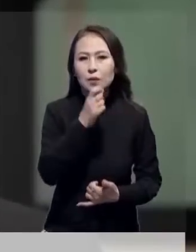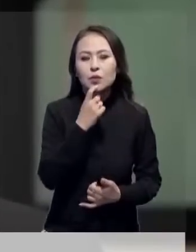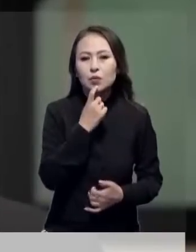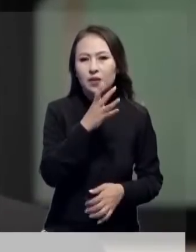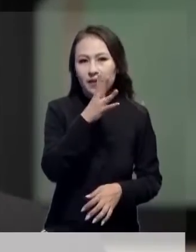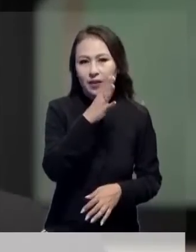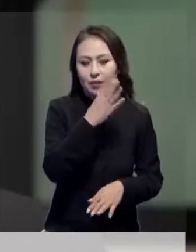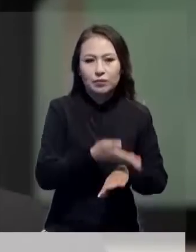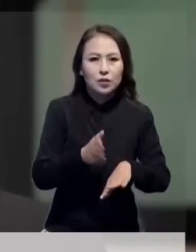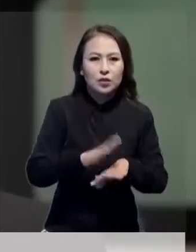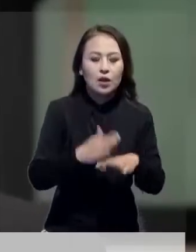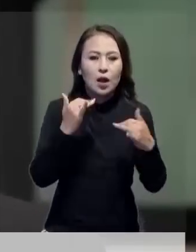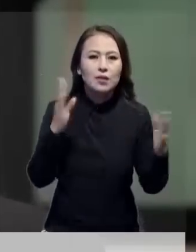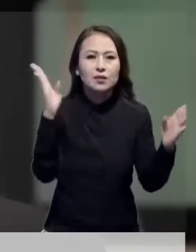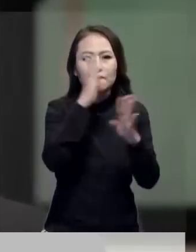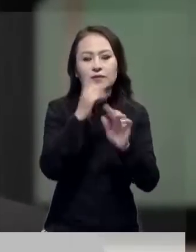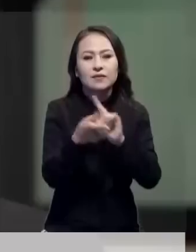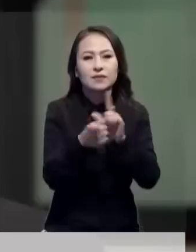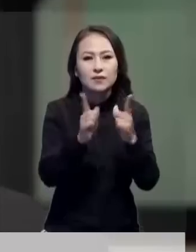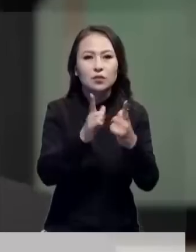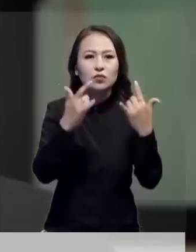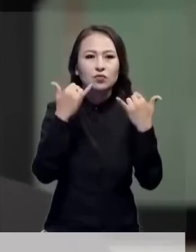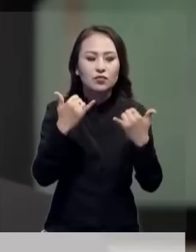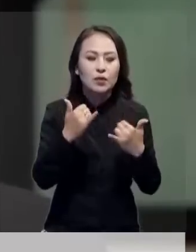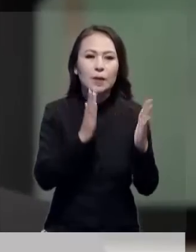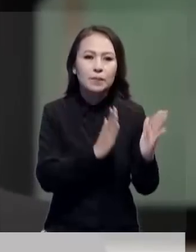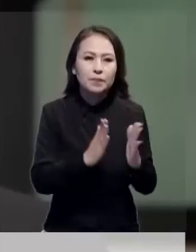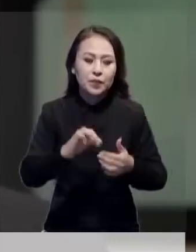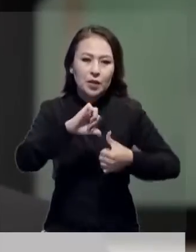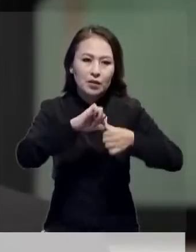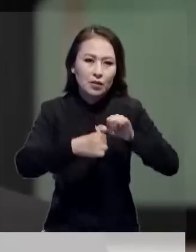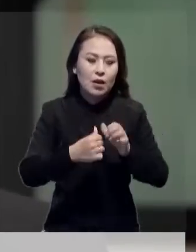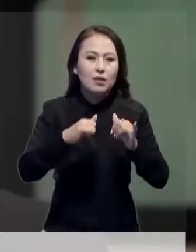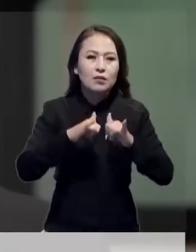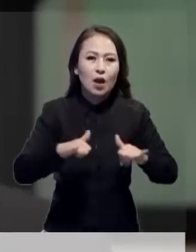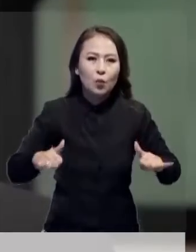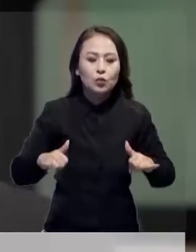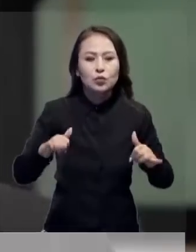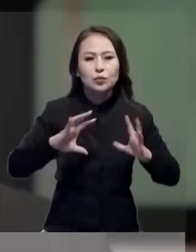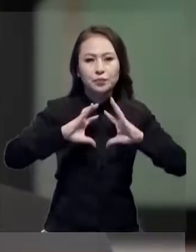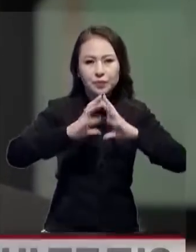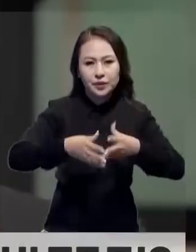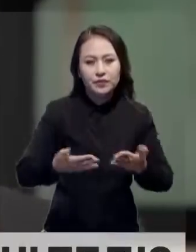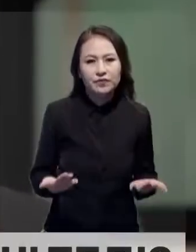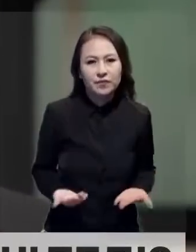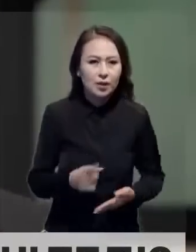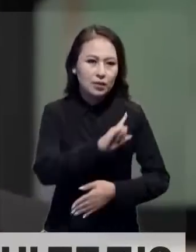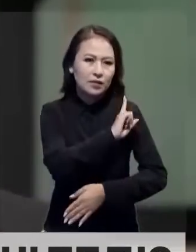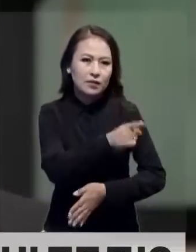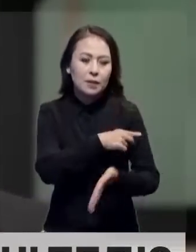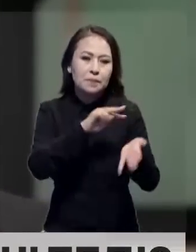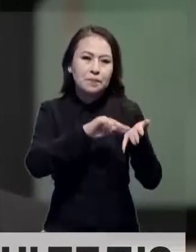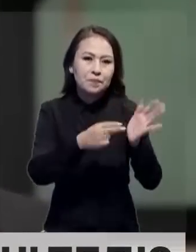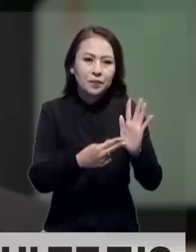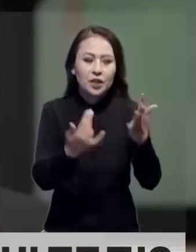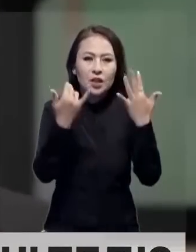сүріп жатырмыз. Климаттық дағдарыс процесі үдей түсті. Бұл ретте тұрақты даму мақсаты жаһанда бейбітшілік пен әл-ауқатты ұстап тұру жоспарына